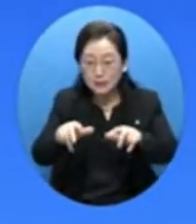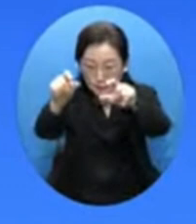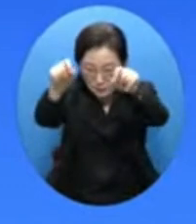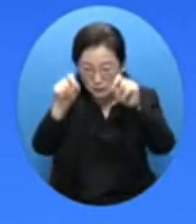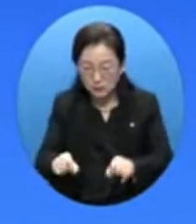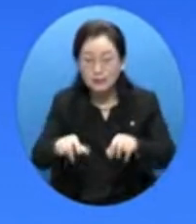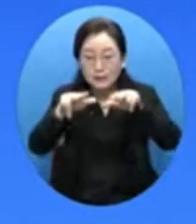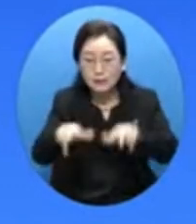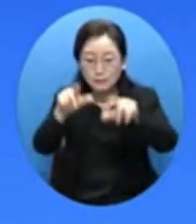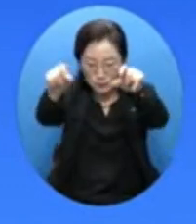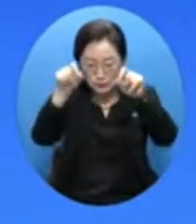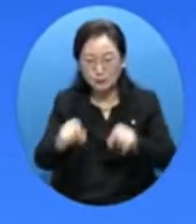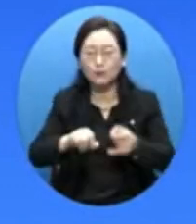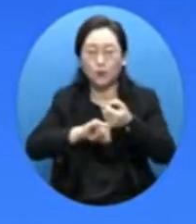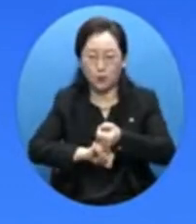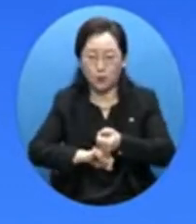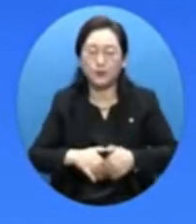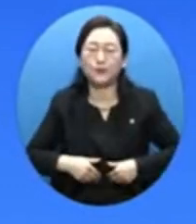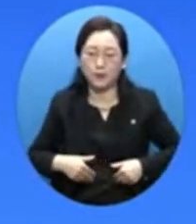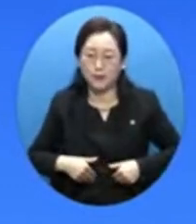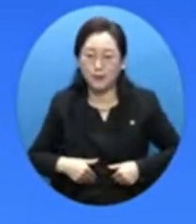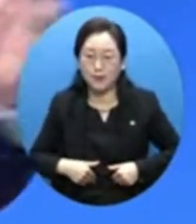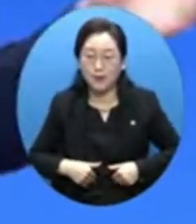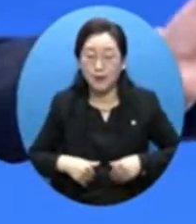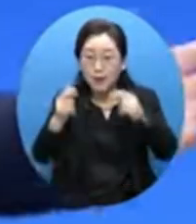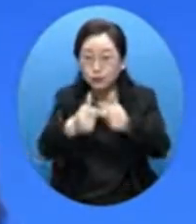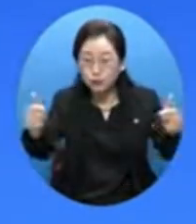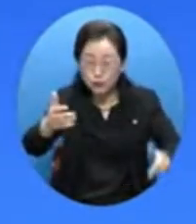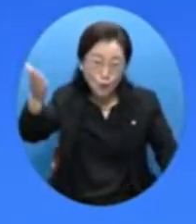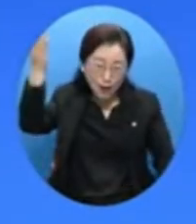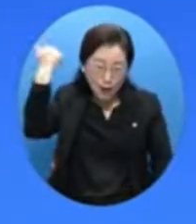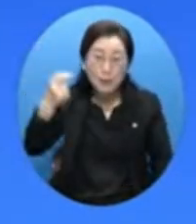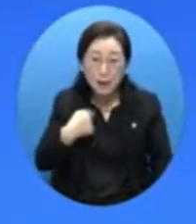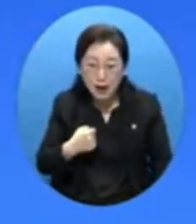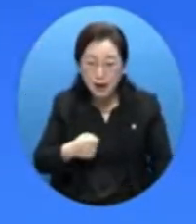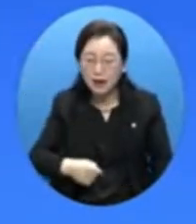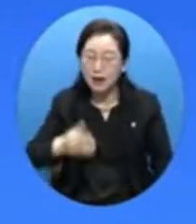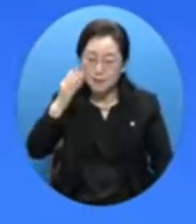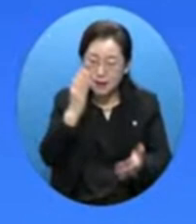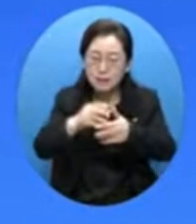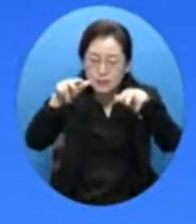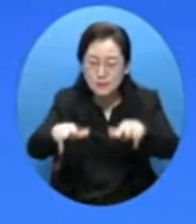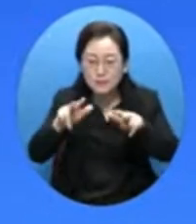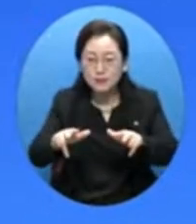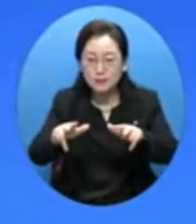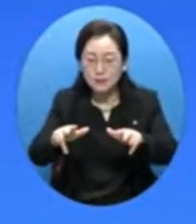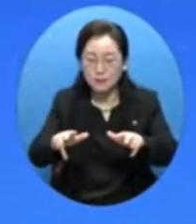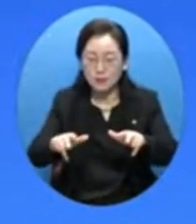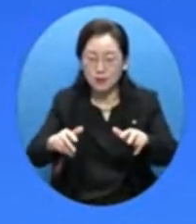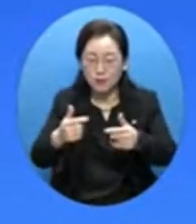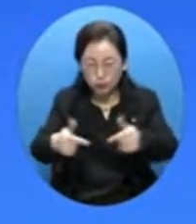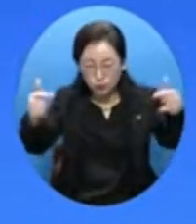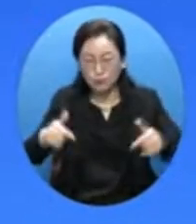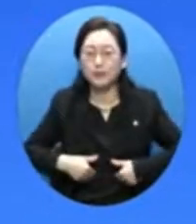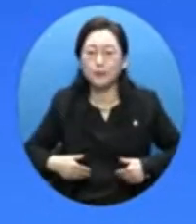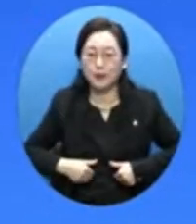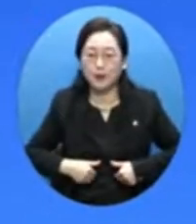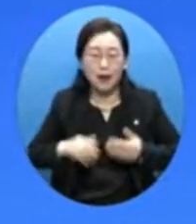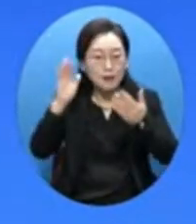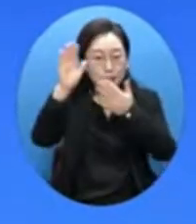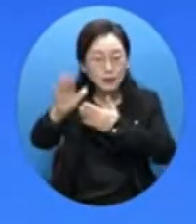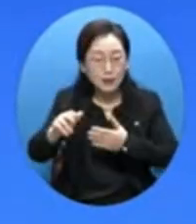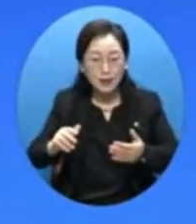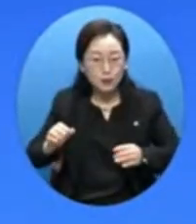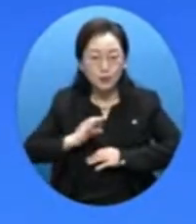이 시간에 일어나야 되는 것입니다. 붕이 과거의 붕이 아니라 현재의 붕으로 다가와야 되는 것입니다. 이 붕이 우리의 미래에 놀라운